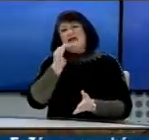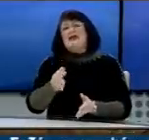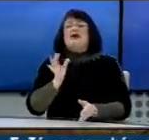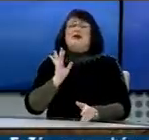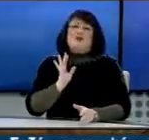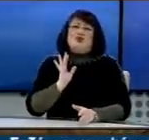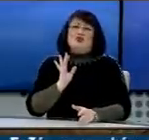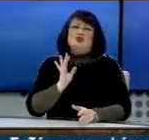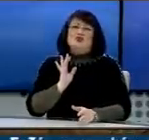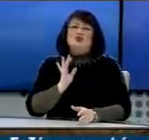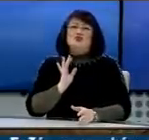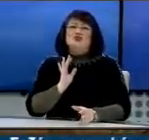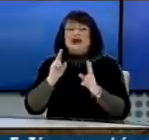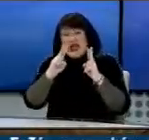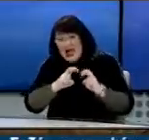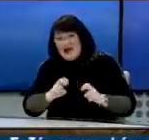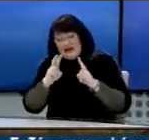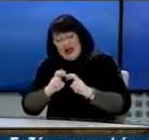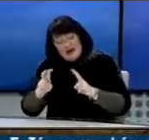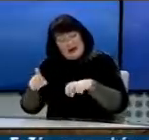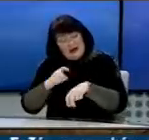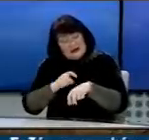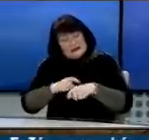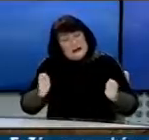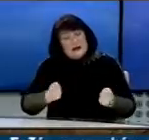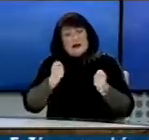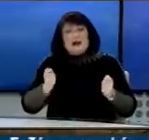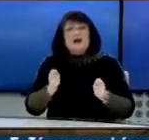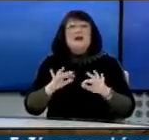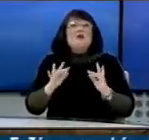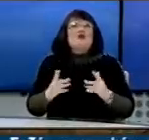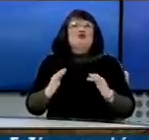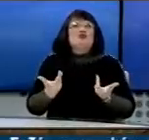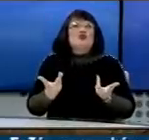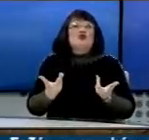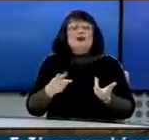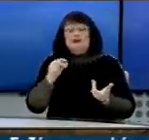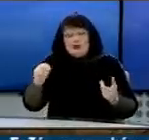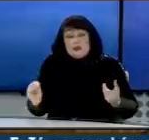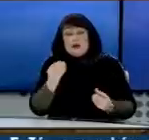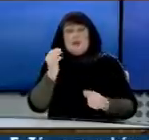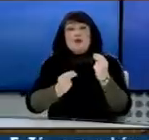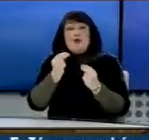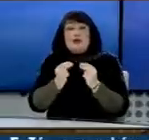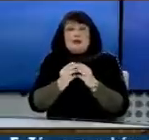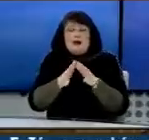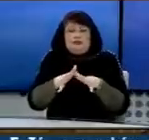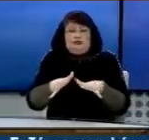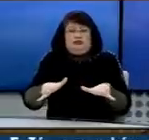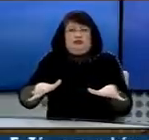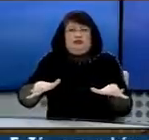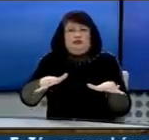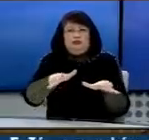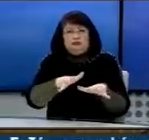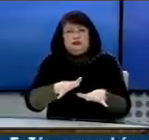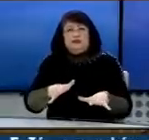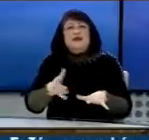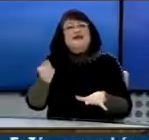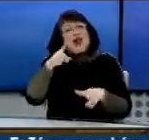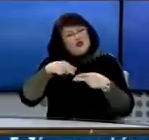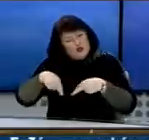θα αναφερθώ στην έρευνα που διεξάγεται για το πώς το πρόβλημα απλώθηκε σε άλλες